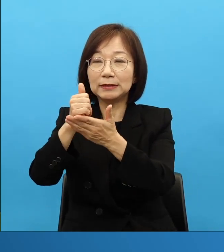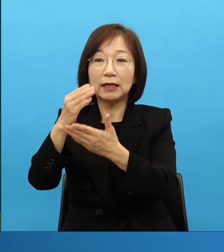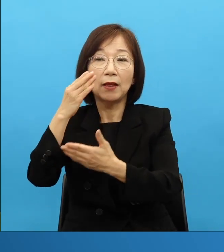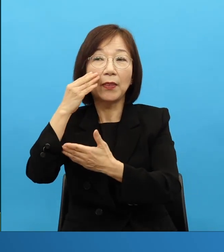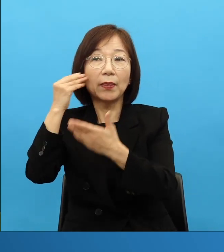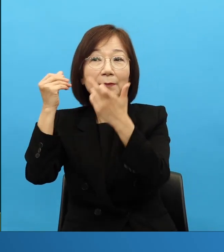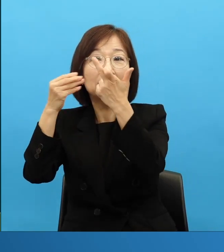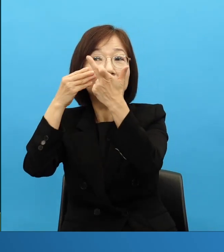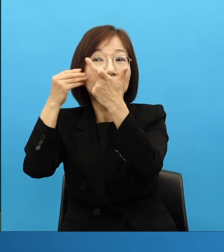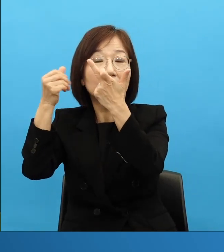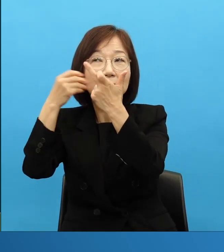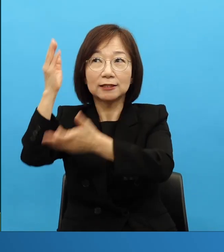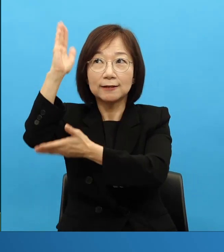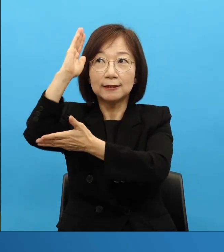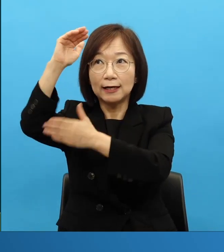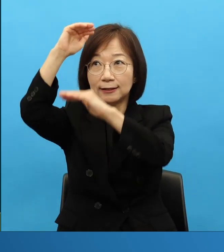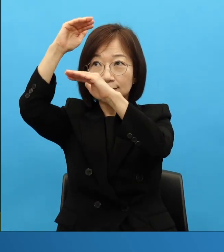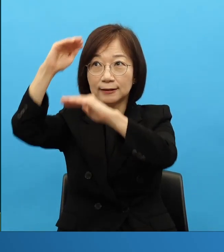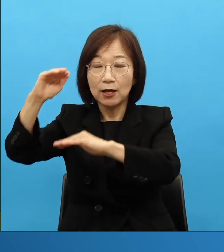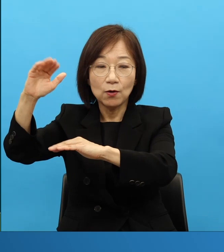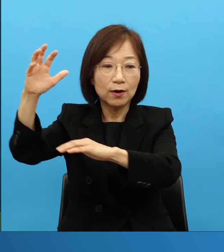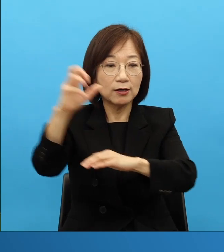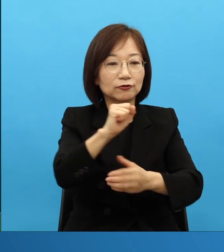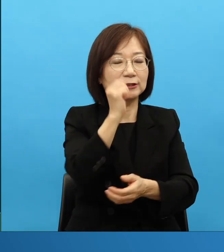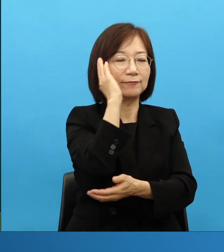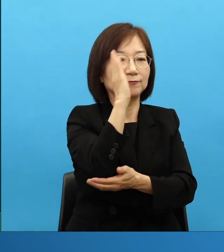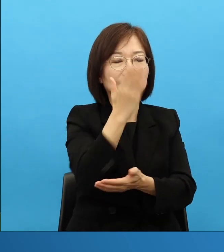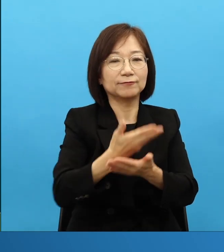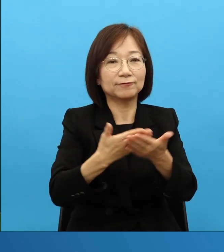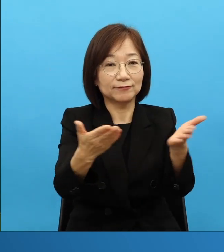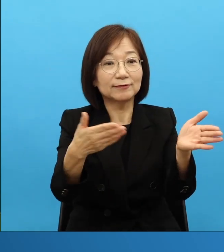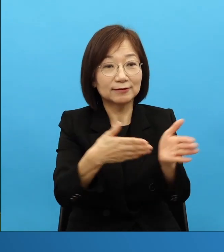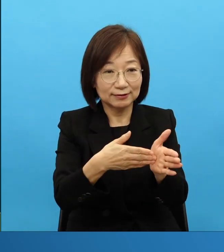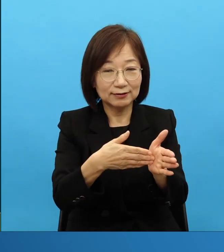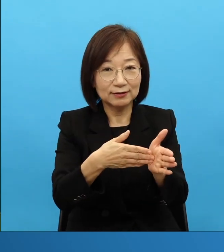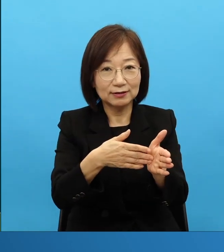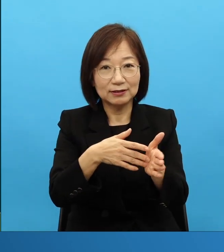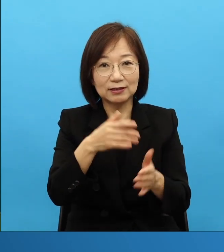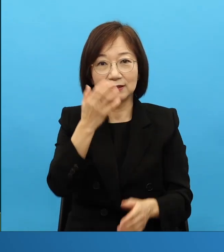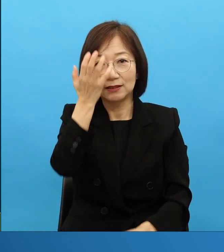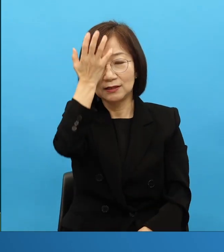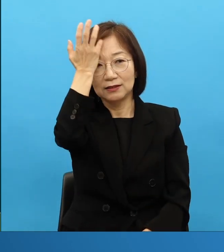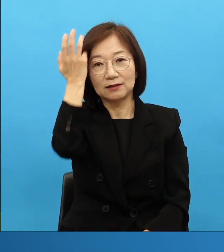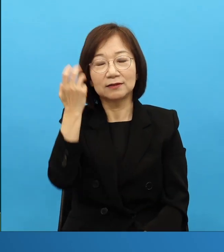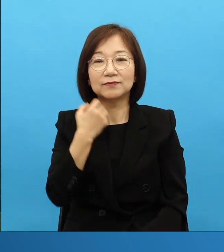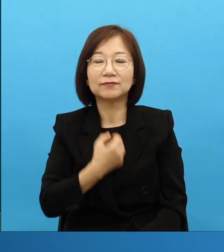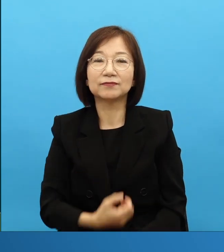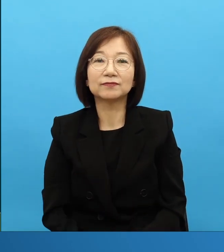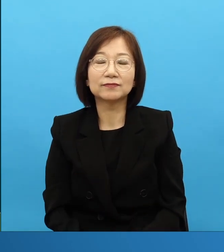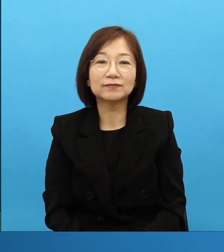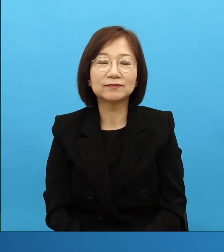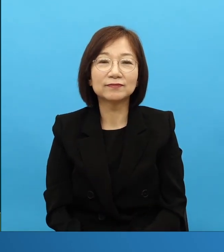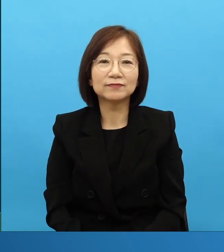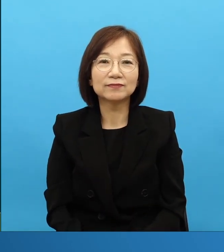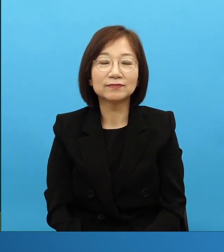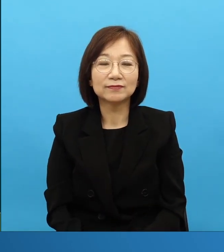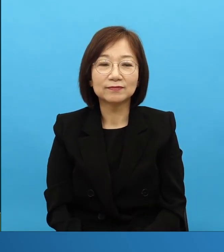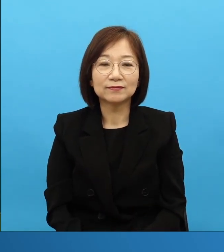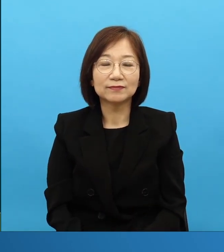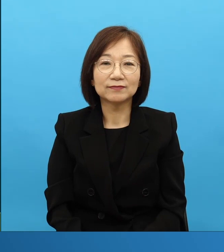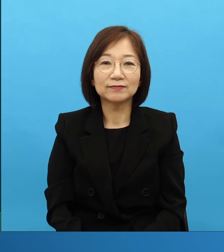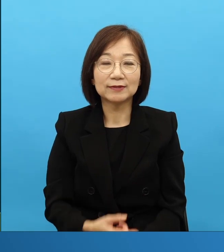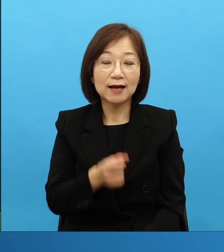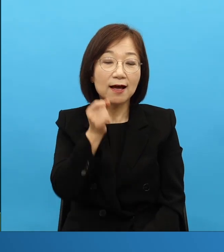this, but Paul, when he was teaching in Ephesus, that he taught what Jesus 뭐라고 taught about 기록되어 the Olives. 있습니까? 석 달